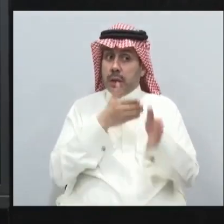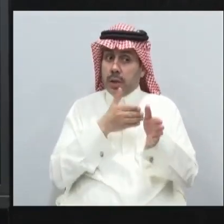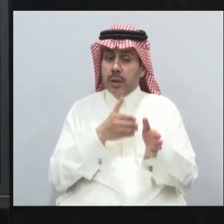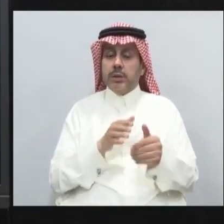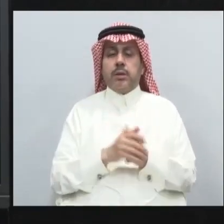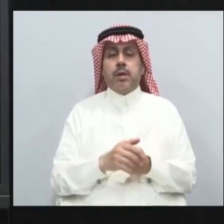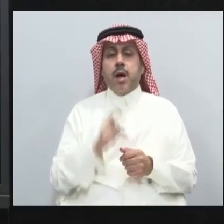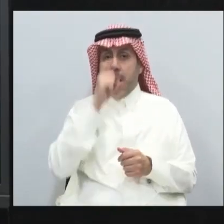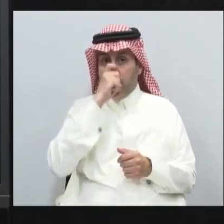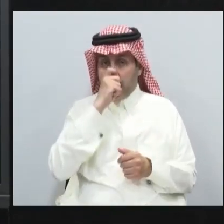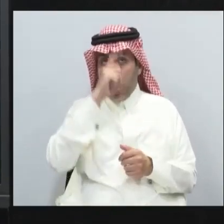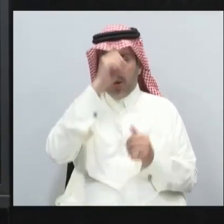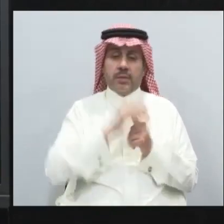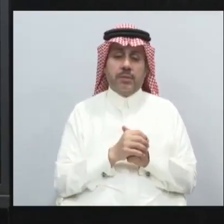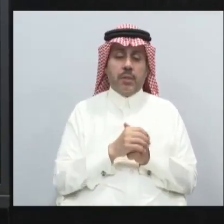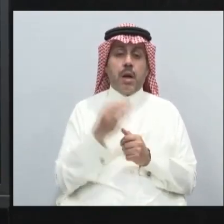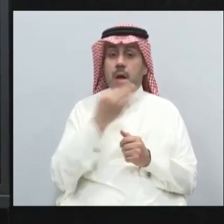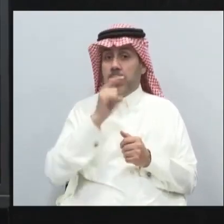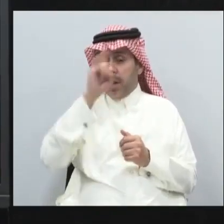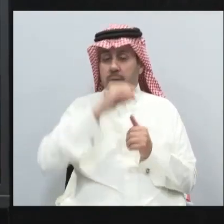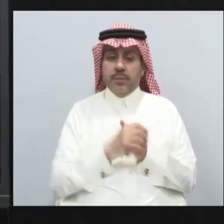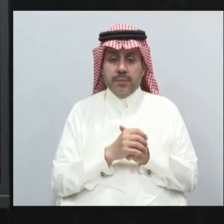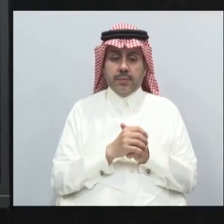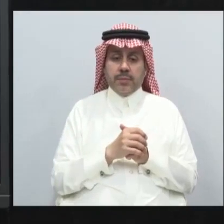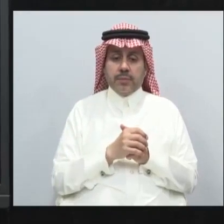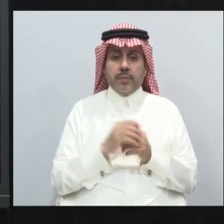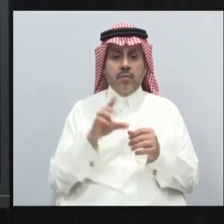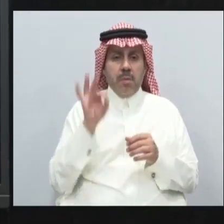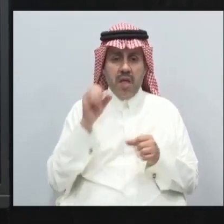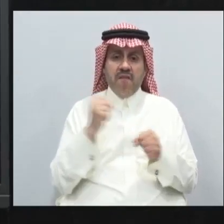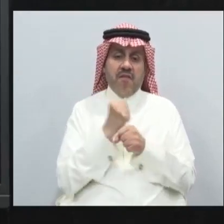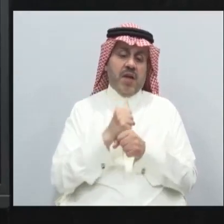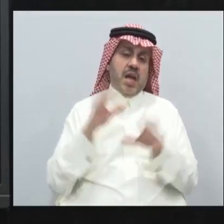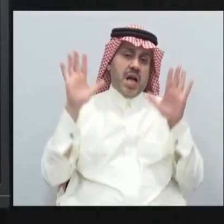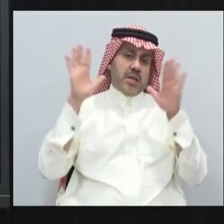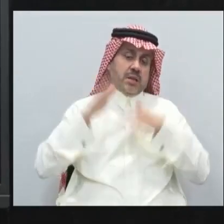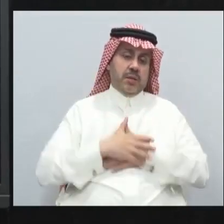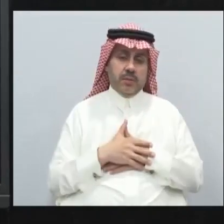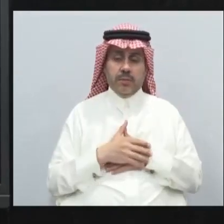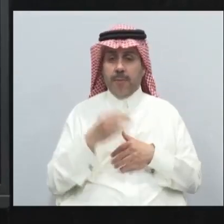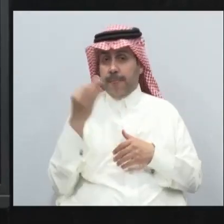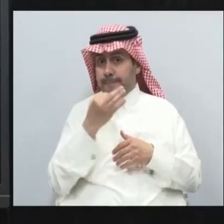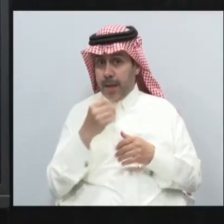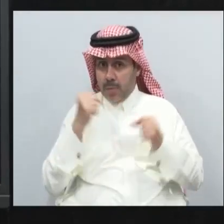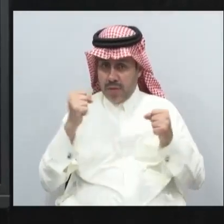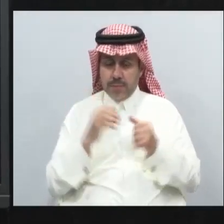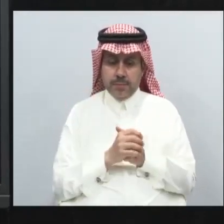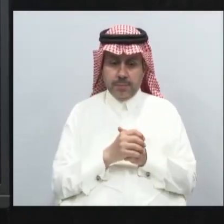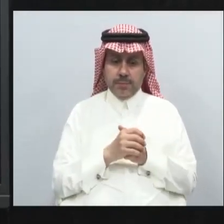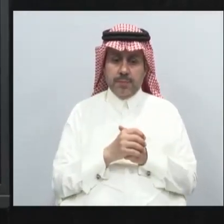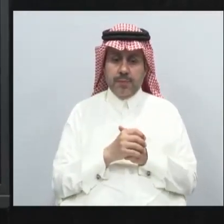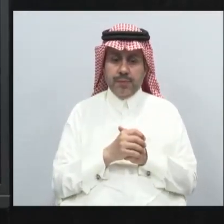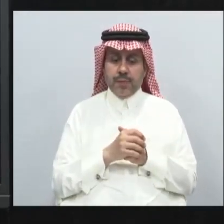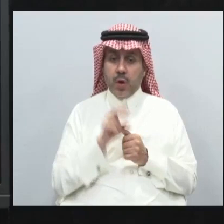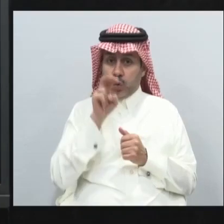الانقياد لله من خلال كلمه لا اله الا الله في اداء الصلاه كلام عظيم جدا تاملوا هذا الكلام